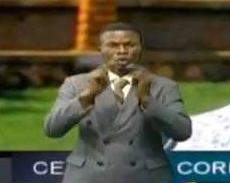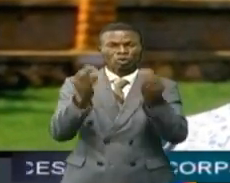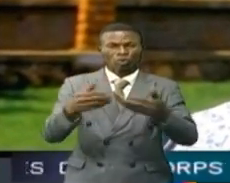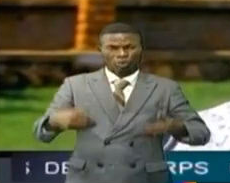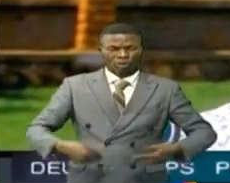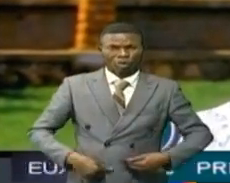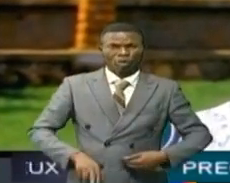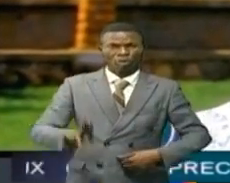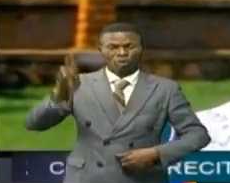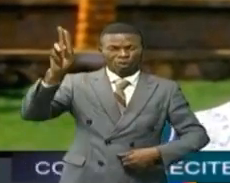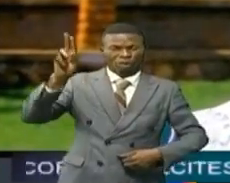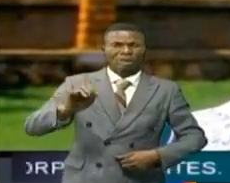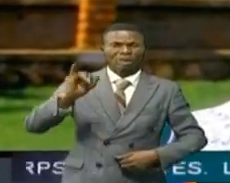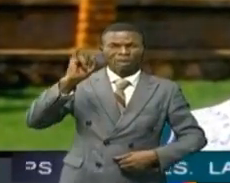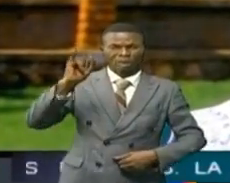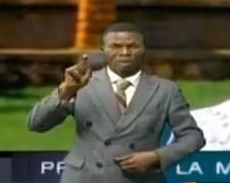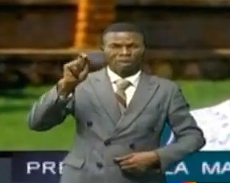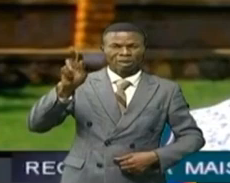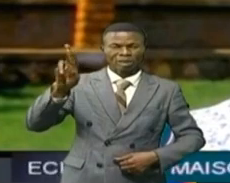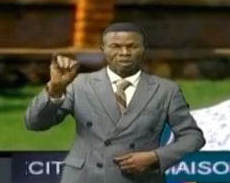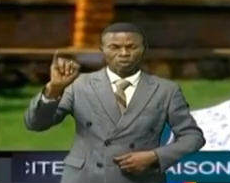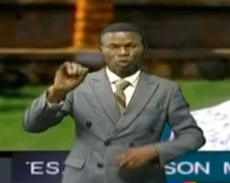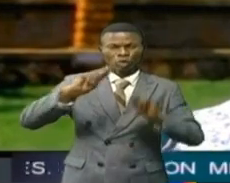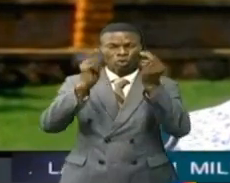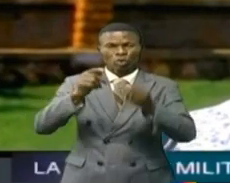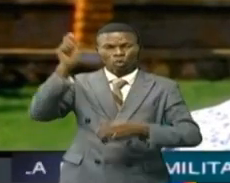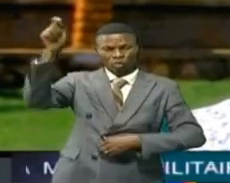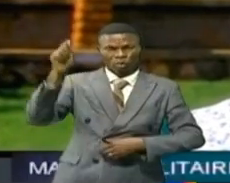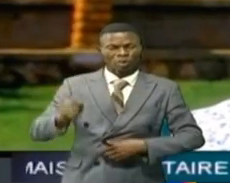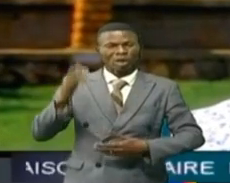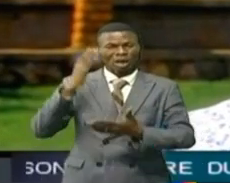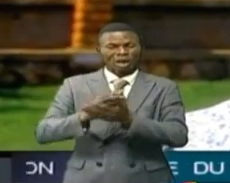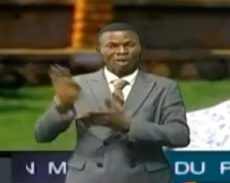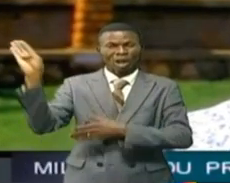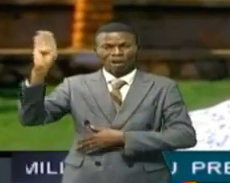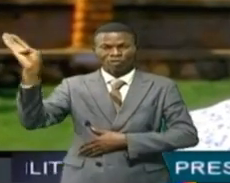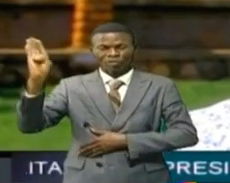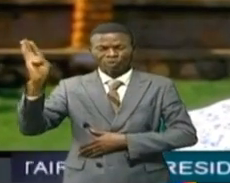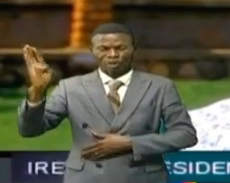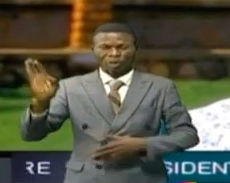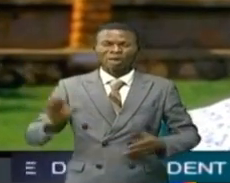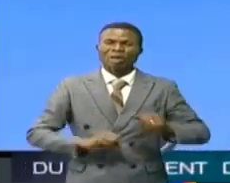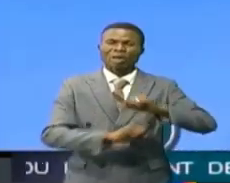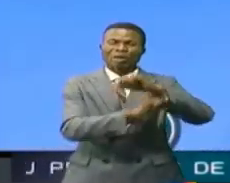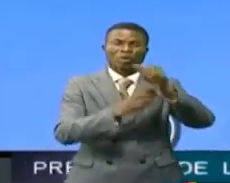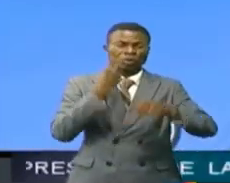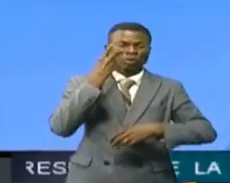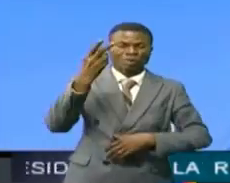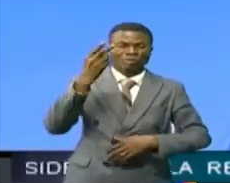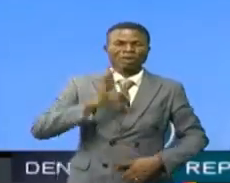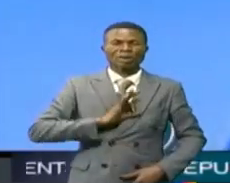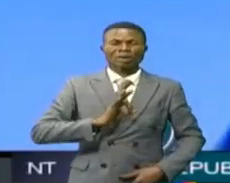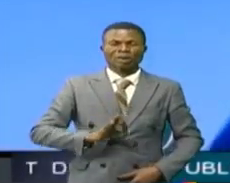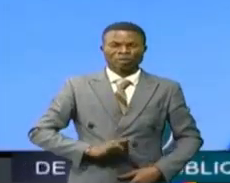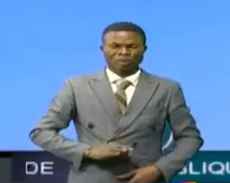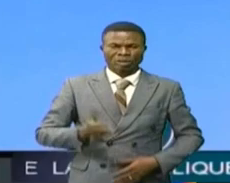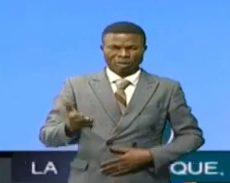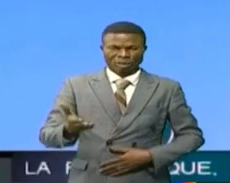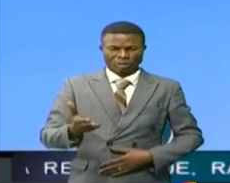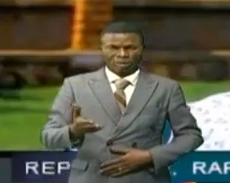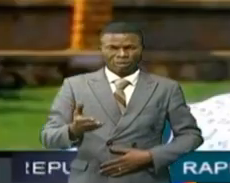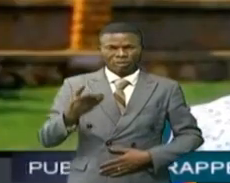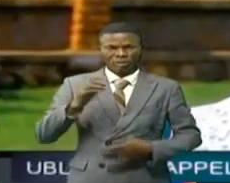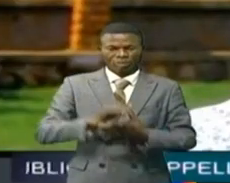de l'UDPS Ituri aux groupes armés à quitter la brousse et accompagner ainsi la vision du chef de l'État, Félix-Antoine